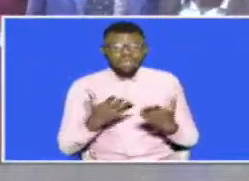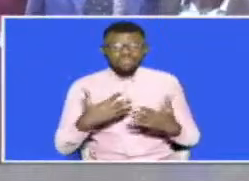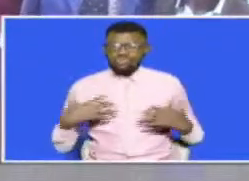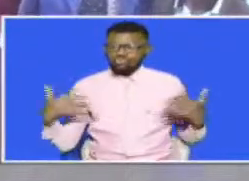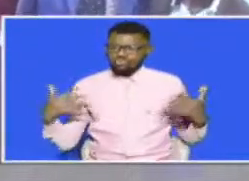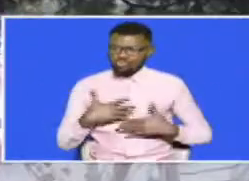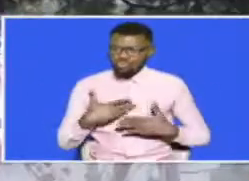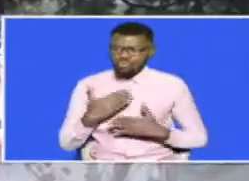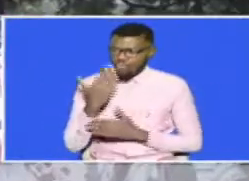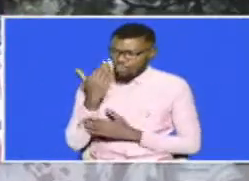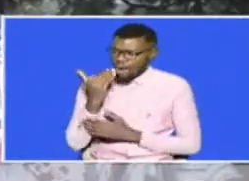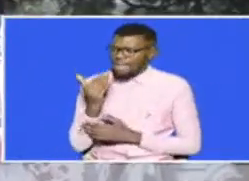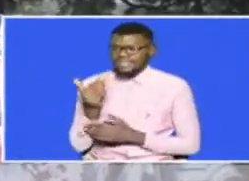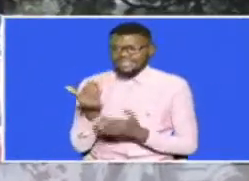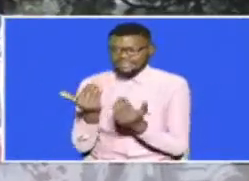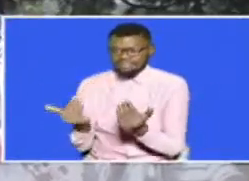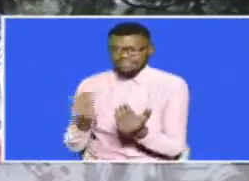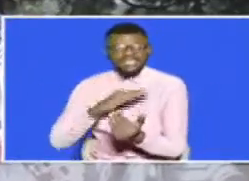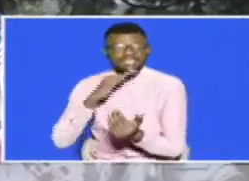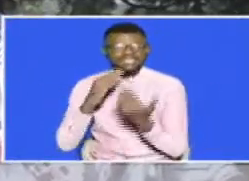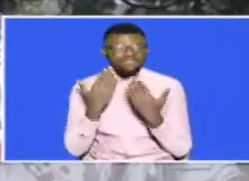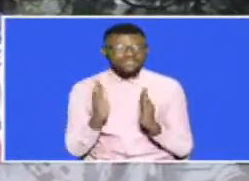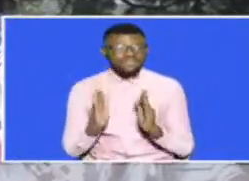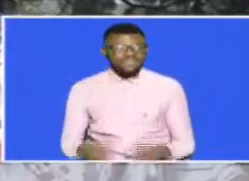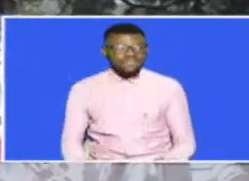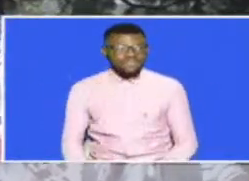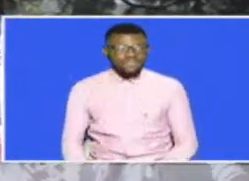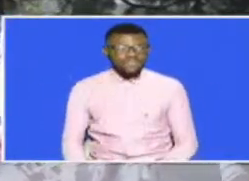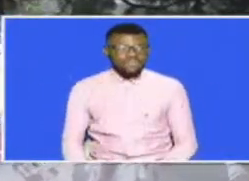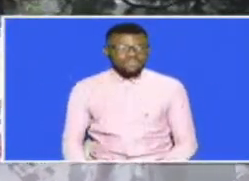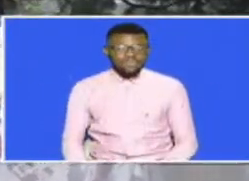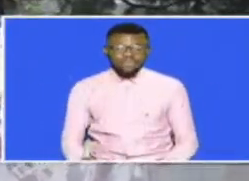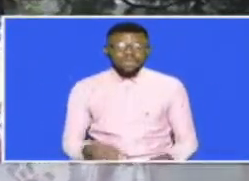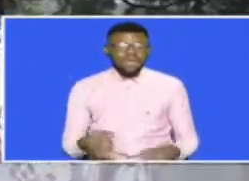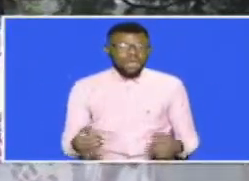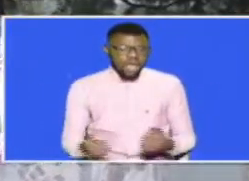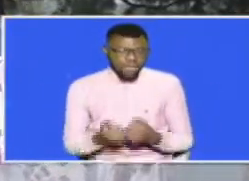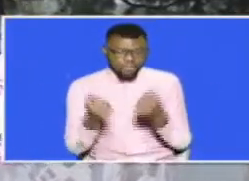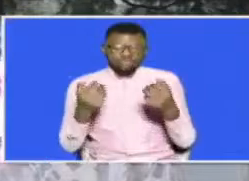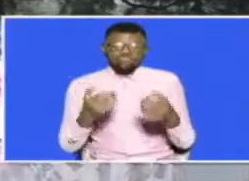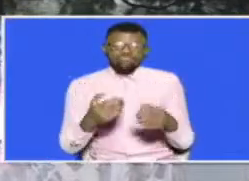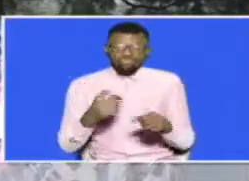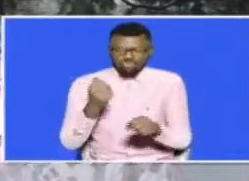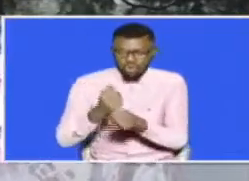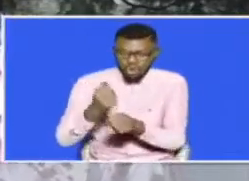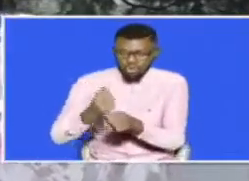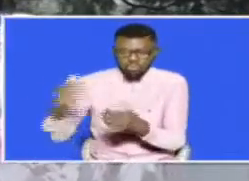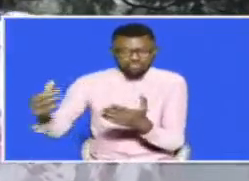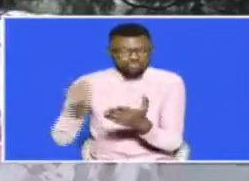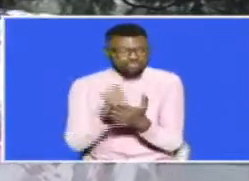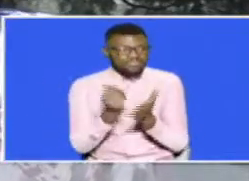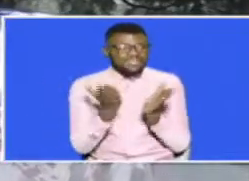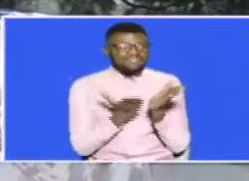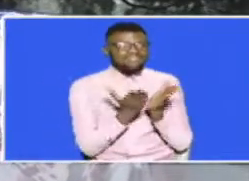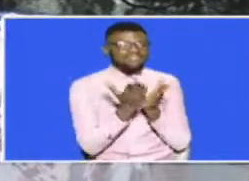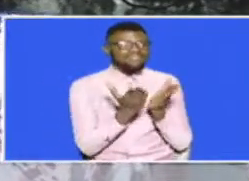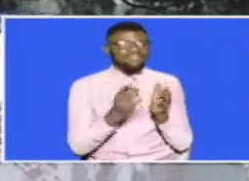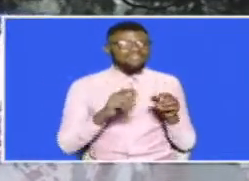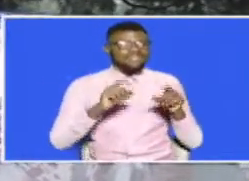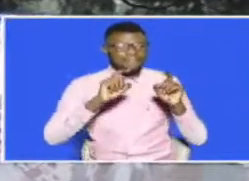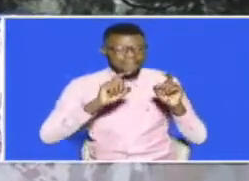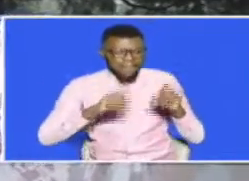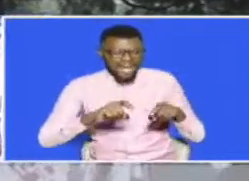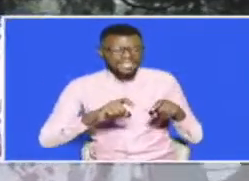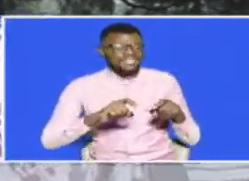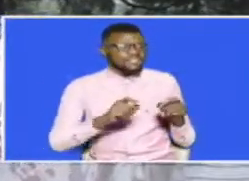kwao na tukio hilo. Vizuri sana wale watu ambao wanaajiri watu eneo hili, ama mtu akiajiri mfanyikazi aweze kumuelewa ye